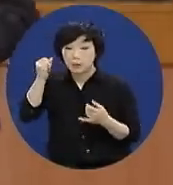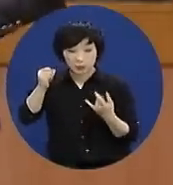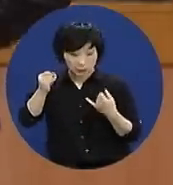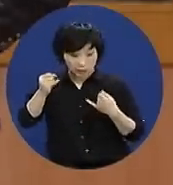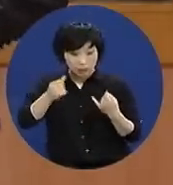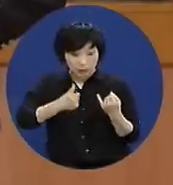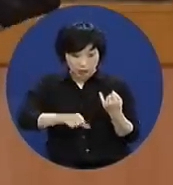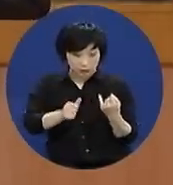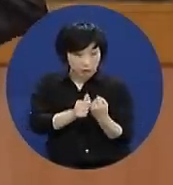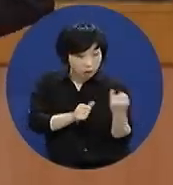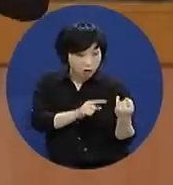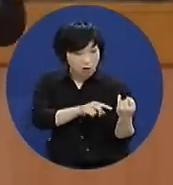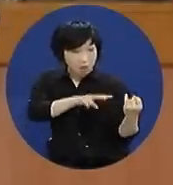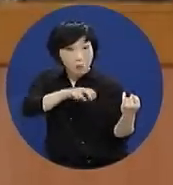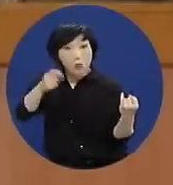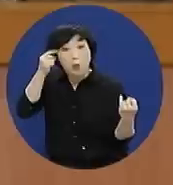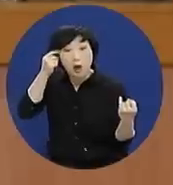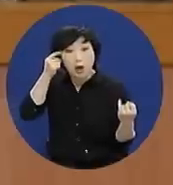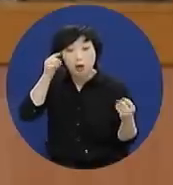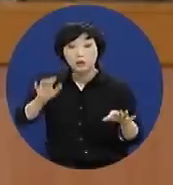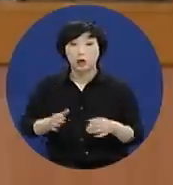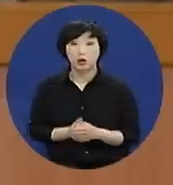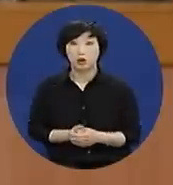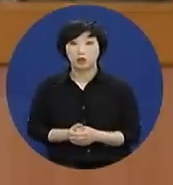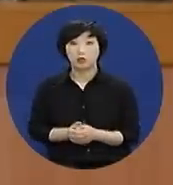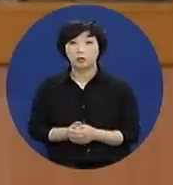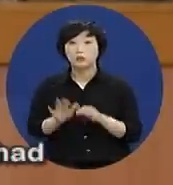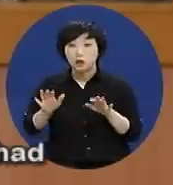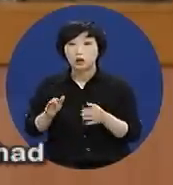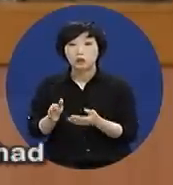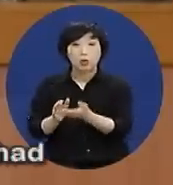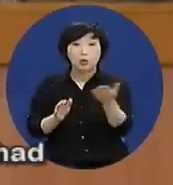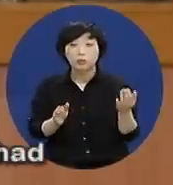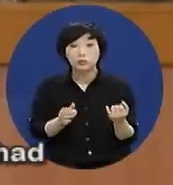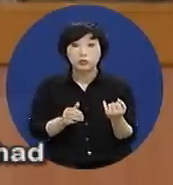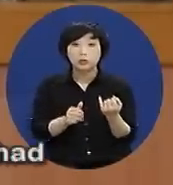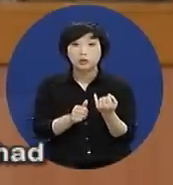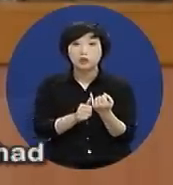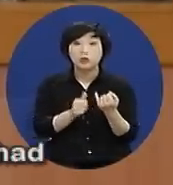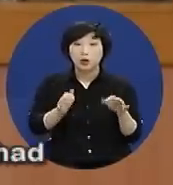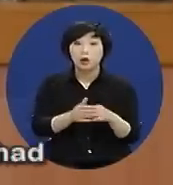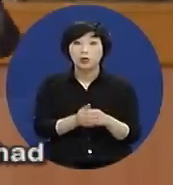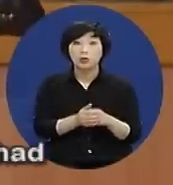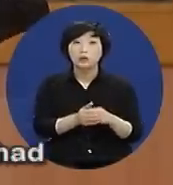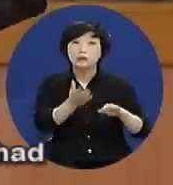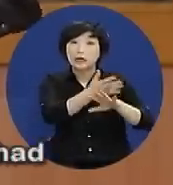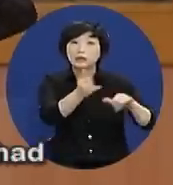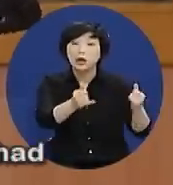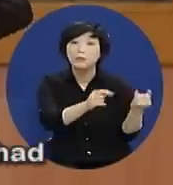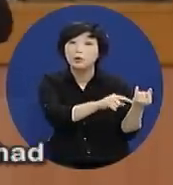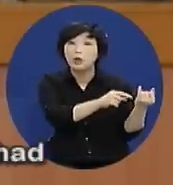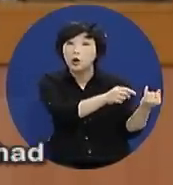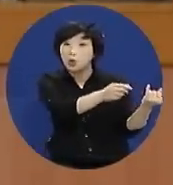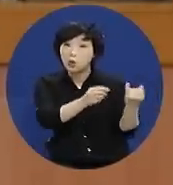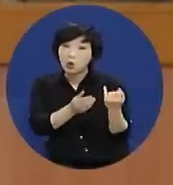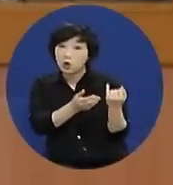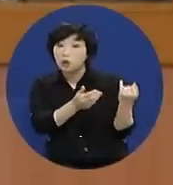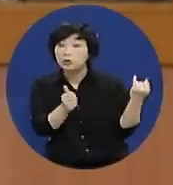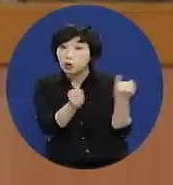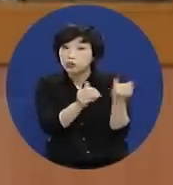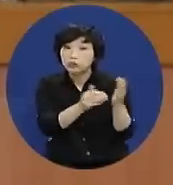ですトはなぜ嫁を憎んでいるのですか聖書に男の骨を取って女を作り上げたと言っているの